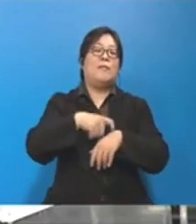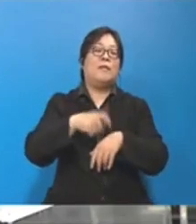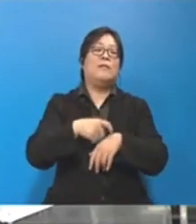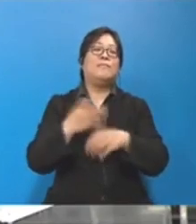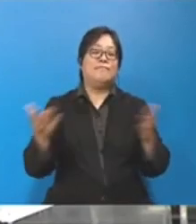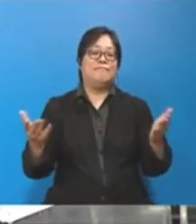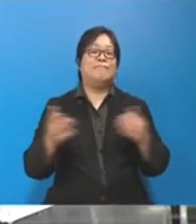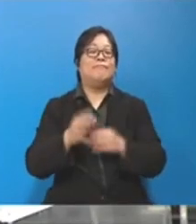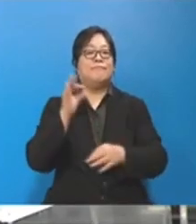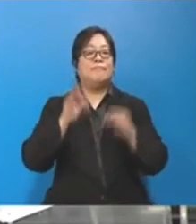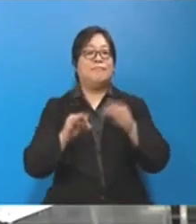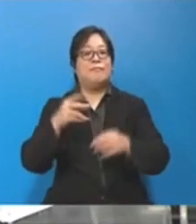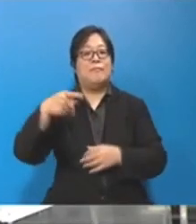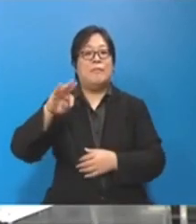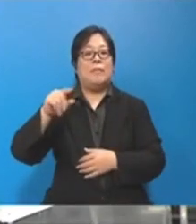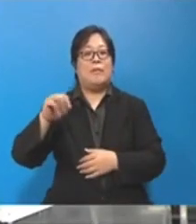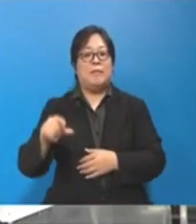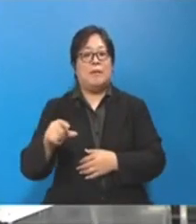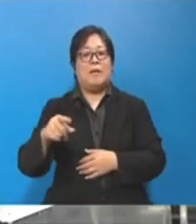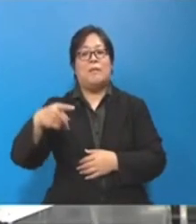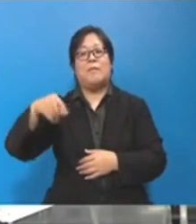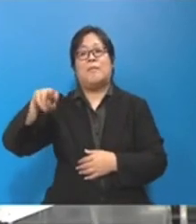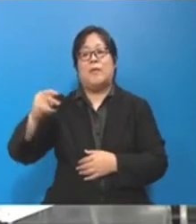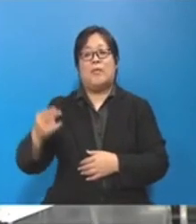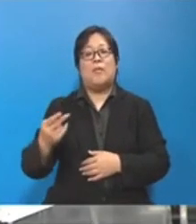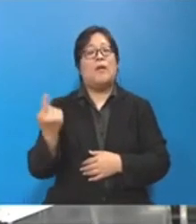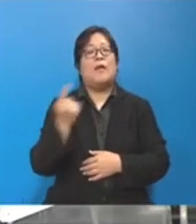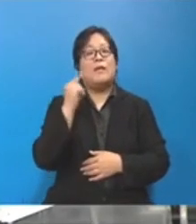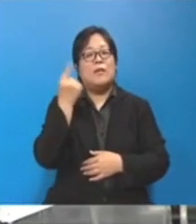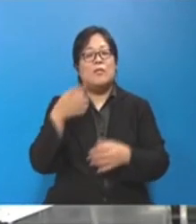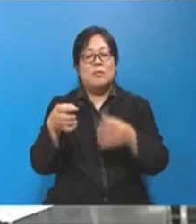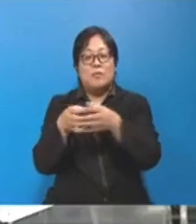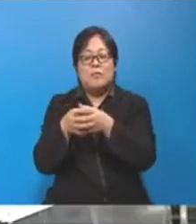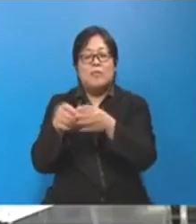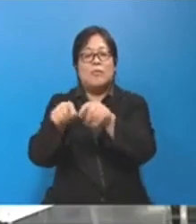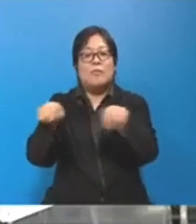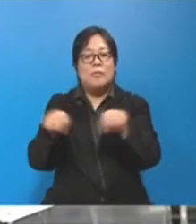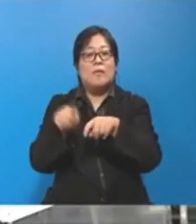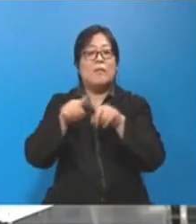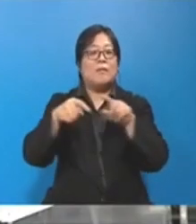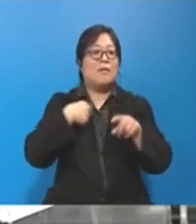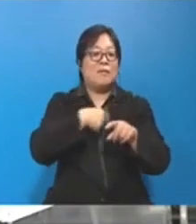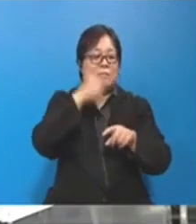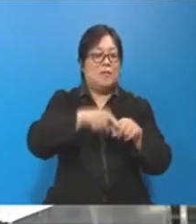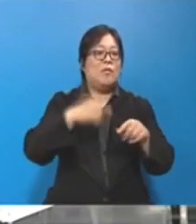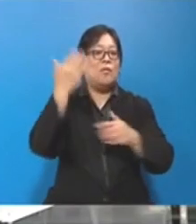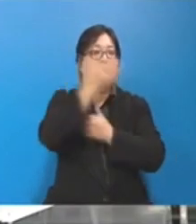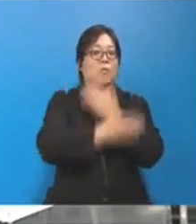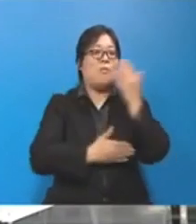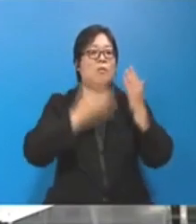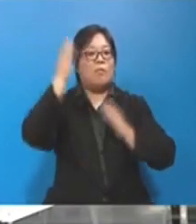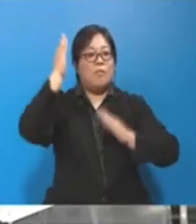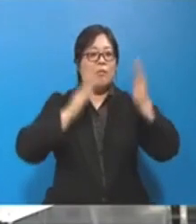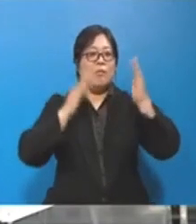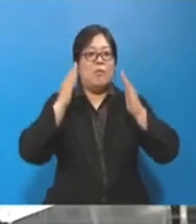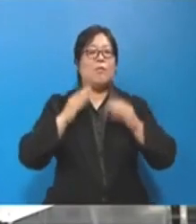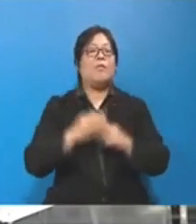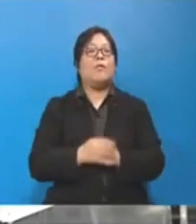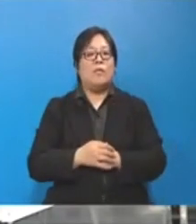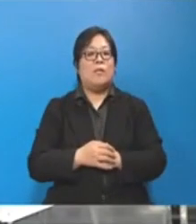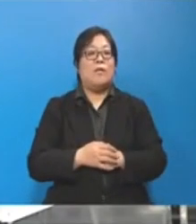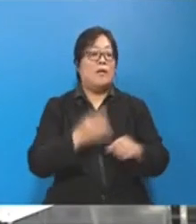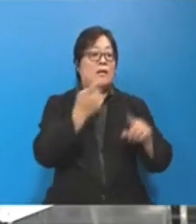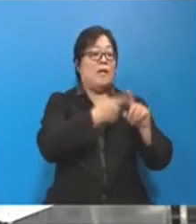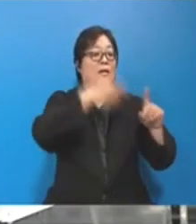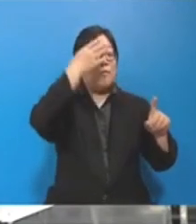tertentu Calista Kak Pematang Polri satu apa nih air yang kecil tapi kita mengambil semua keseluruhan semenanjung di pada